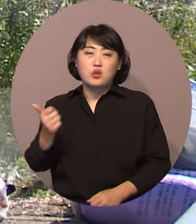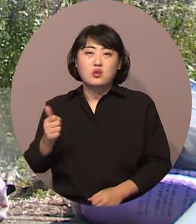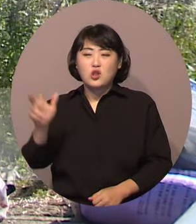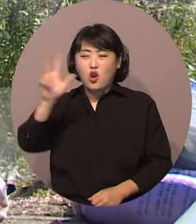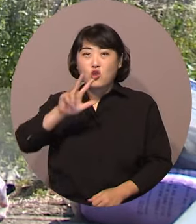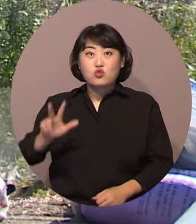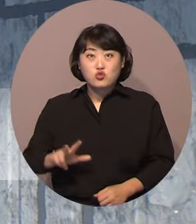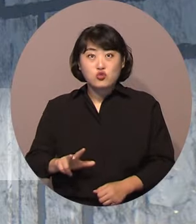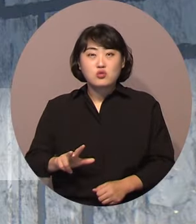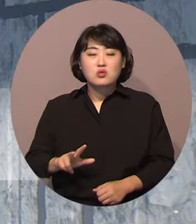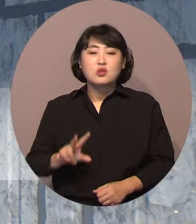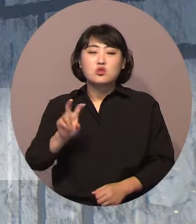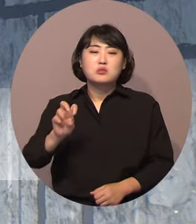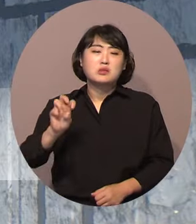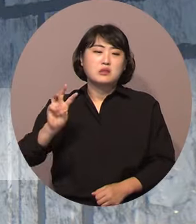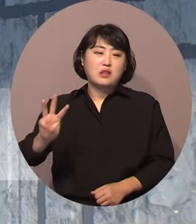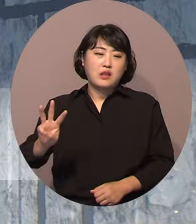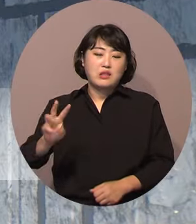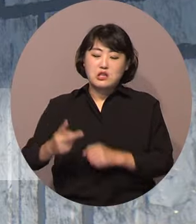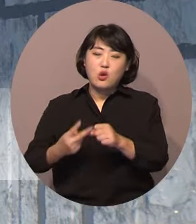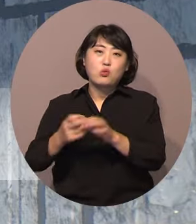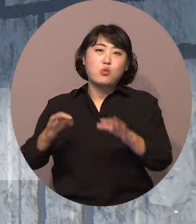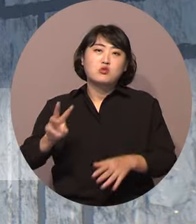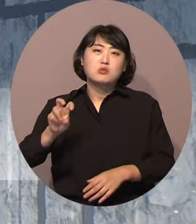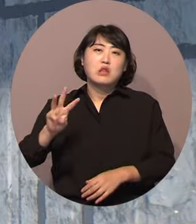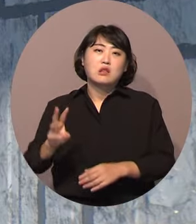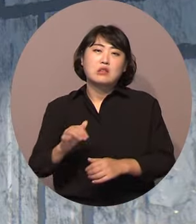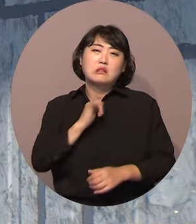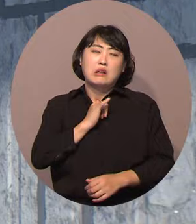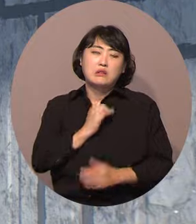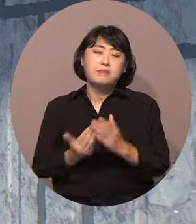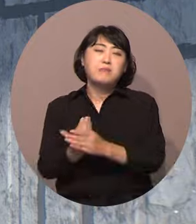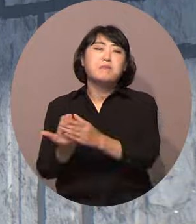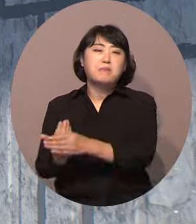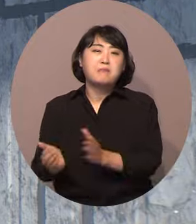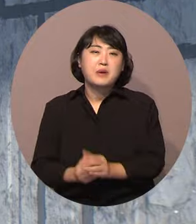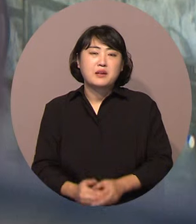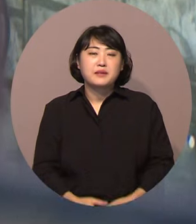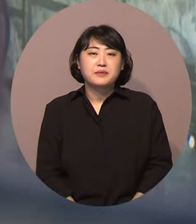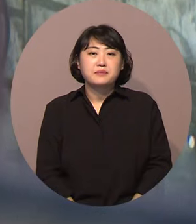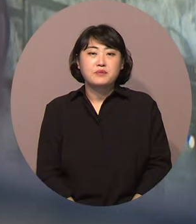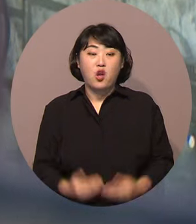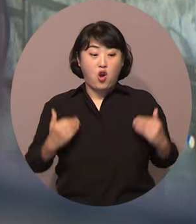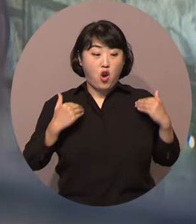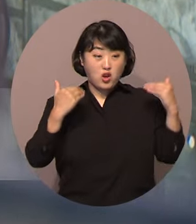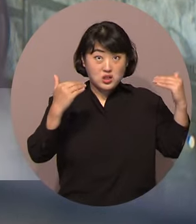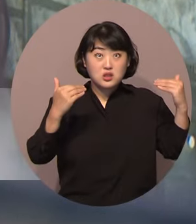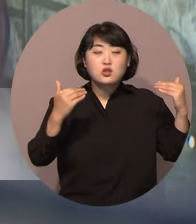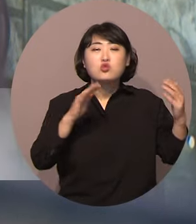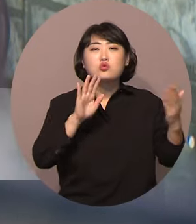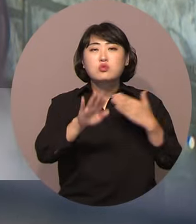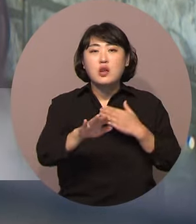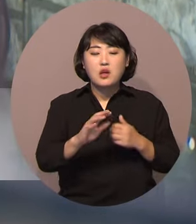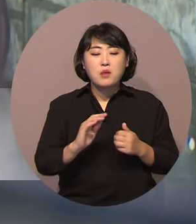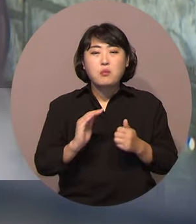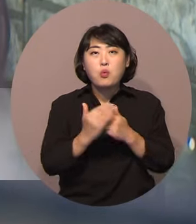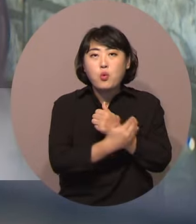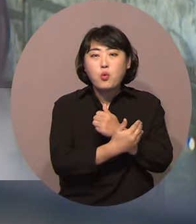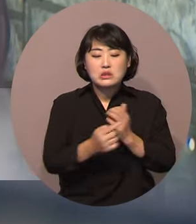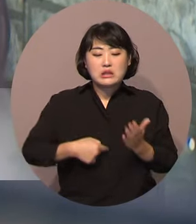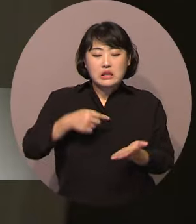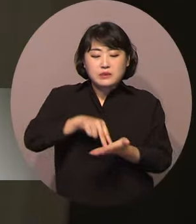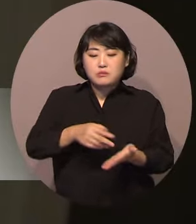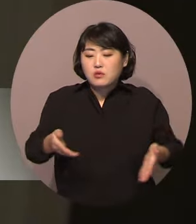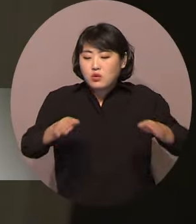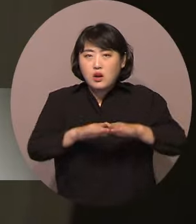가정에서 23건의 비극이 벌어졌습니다. 성인이 돼서도 자립 기반이나 보호 기관조차 마땅치 않다